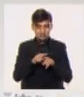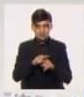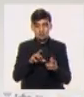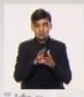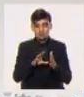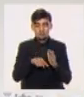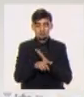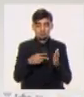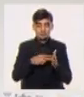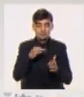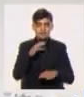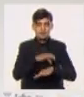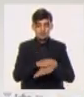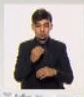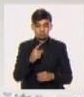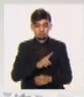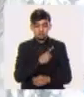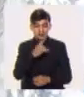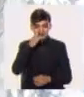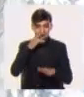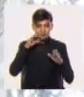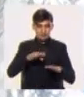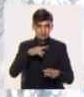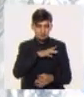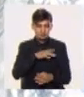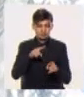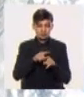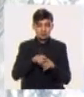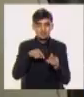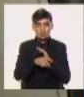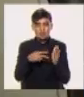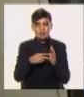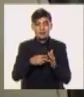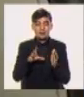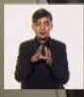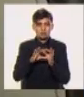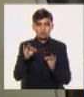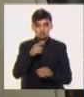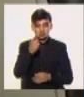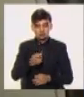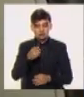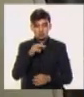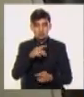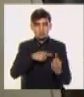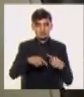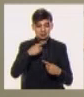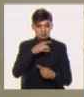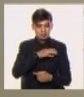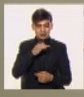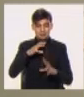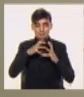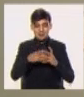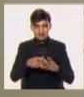Еще один интересный факт от эксперта. В Казахстане для рядового потребителя стоимость электричества значительно ниже, чем для бизнеса, тогда как в